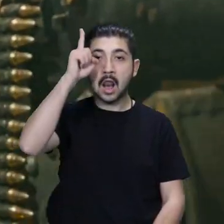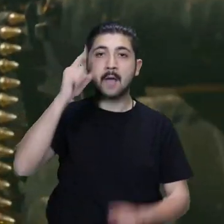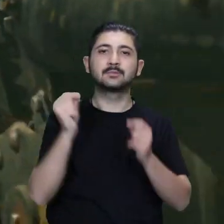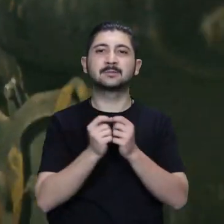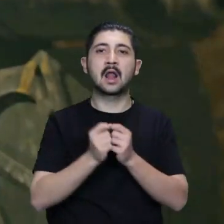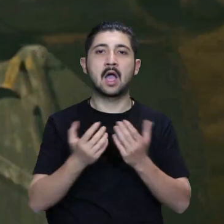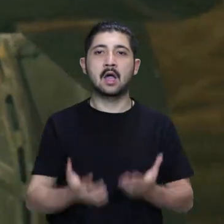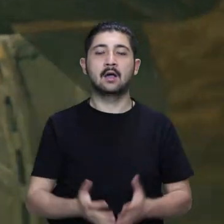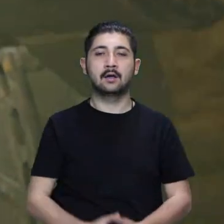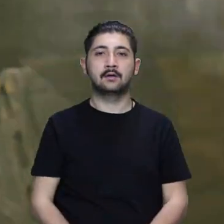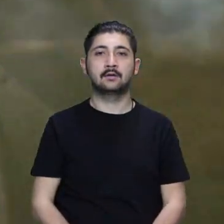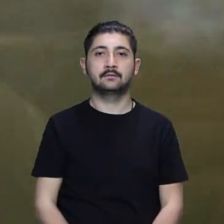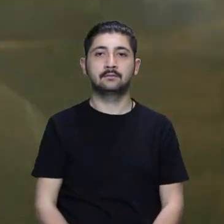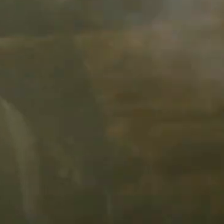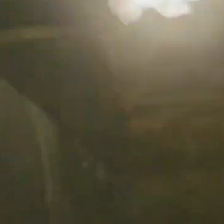bismillah.